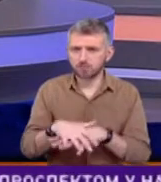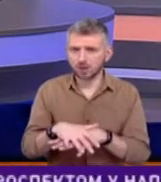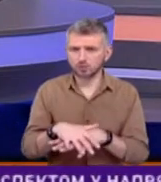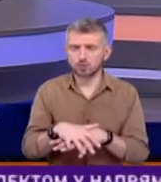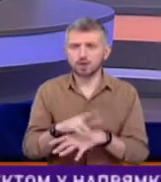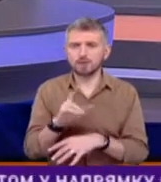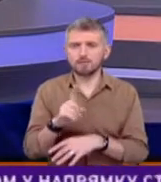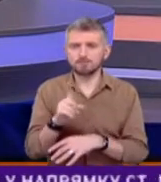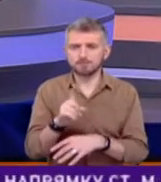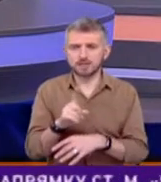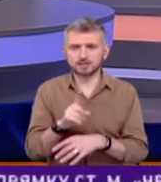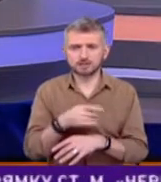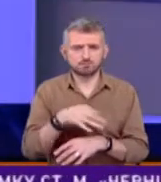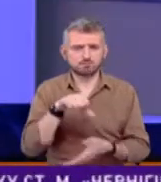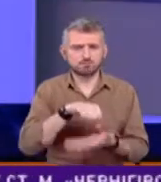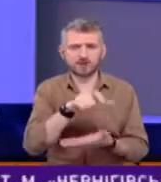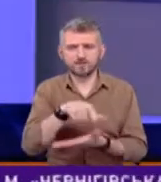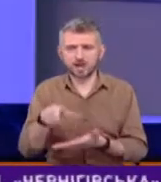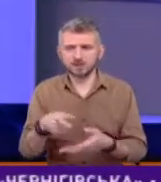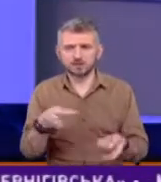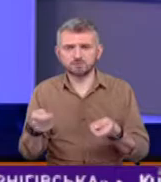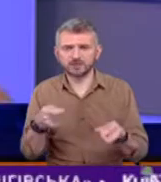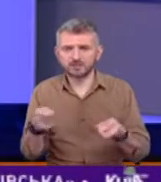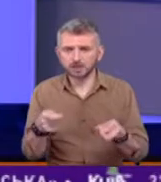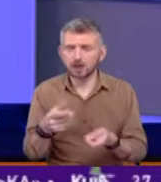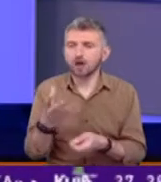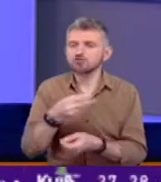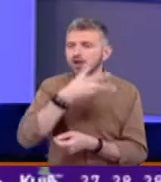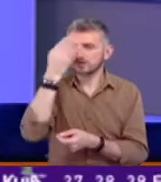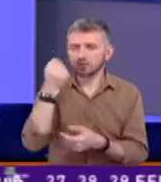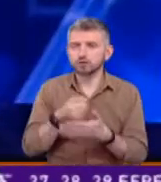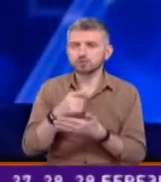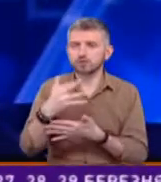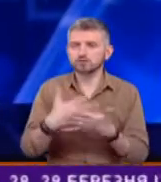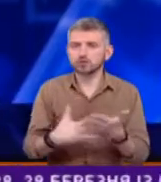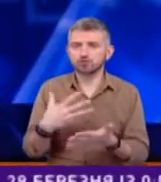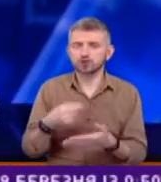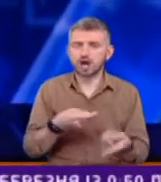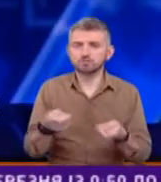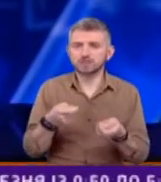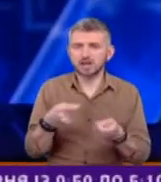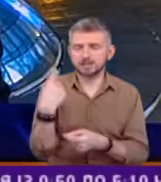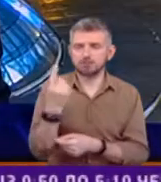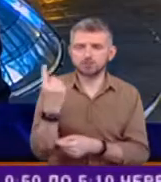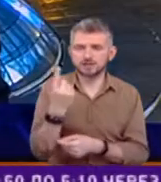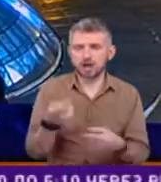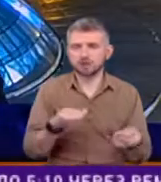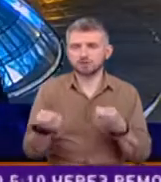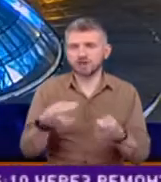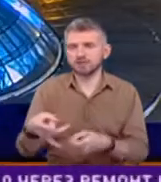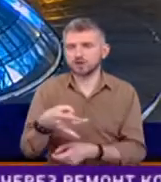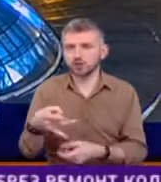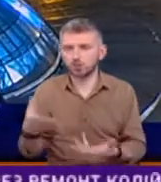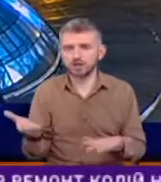без Нацбанку, без префектів, без адміністрації. А ще ми забули до того списку, що адміністрації в областях, адміністрації в